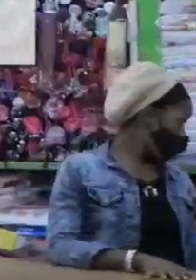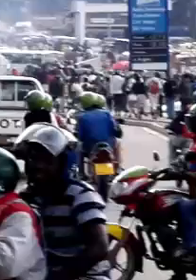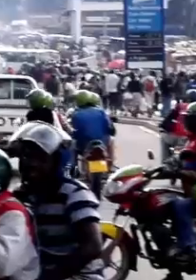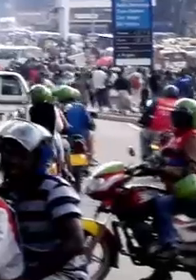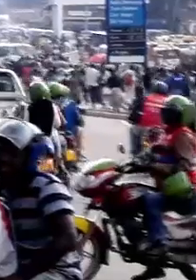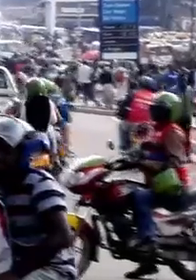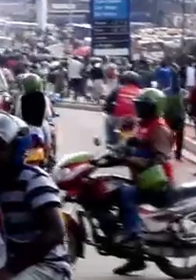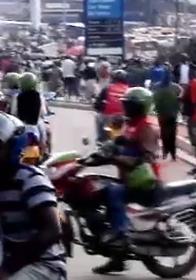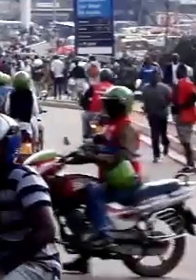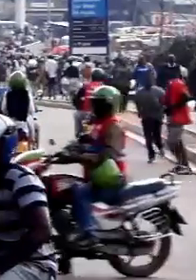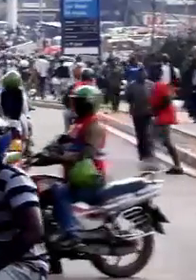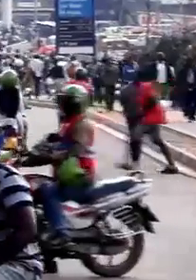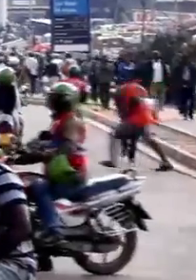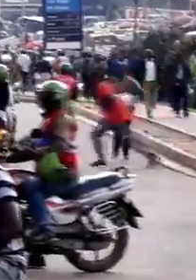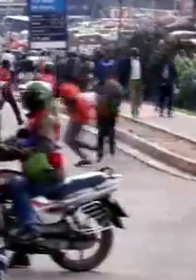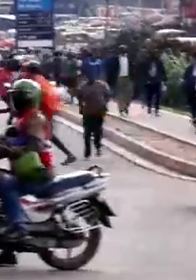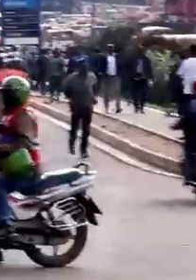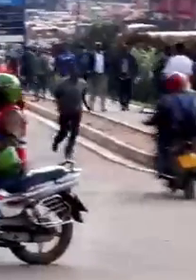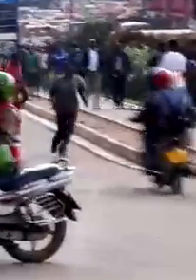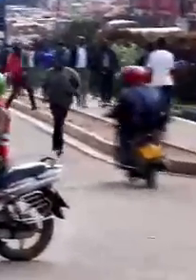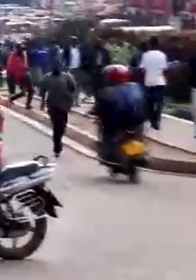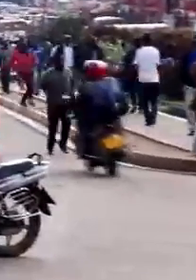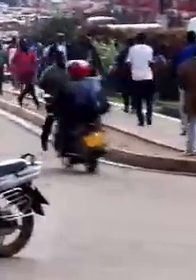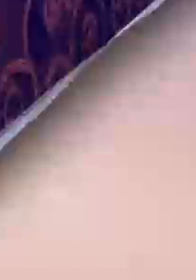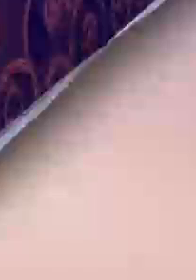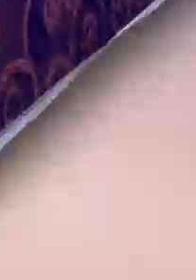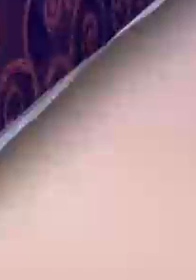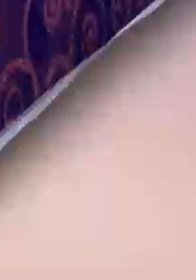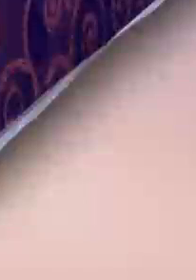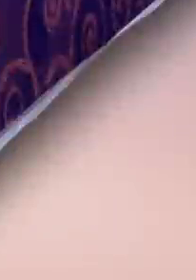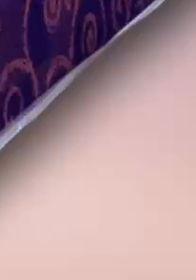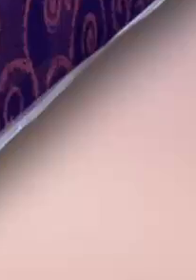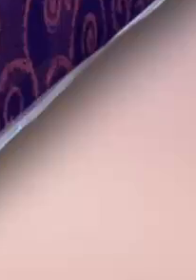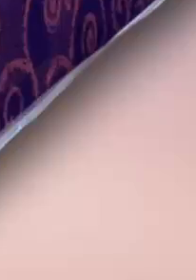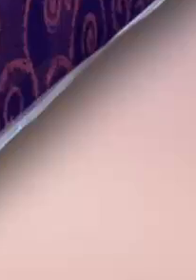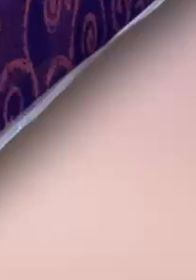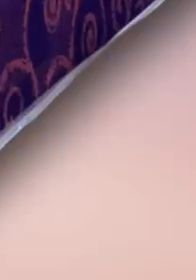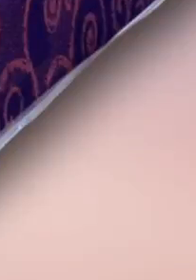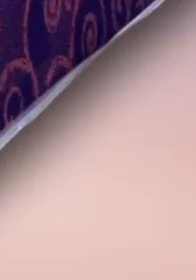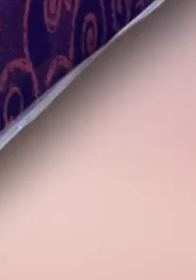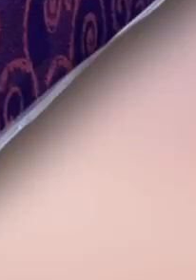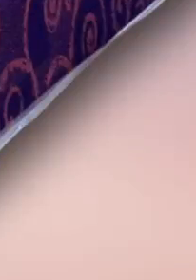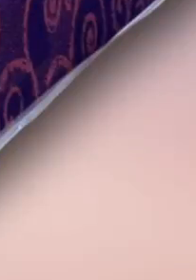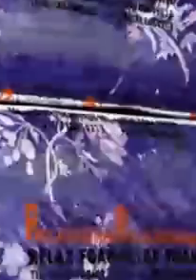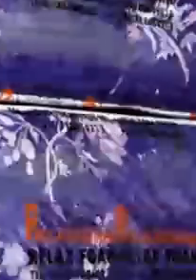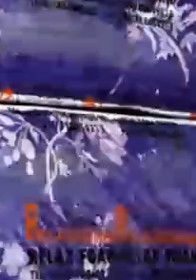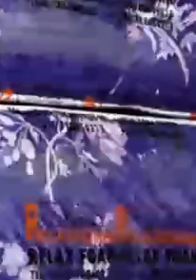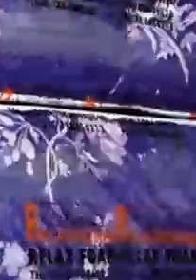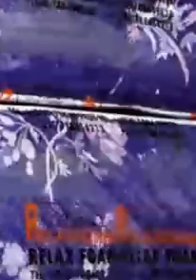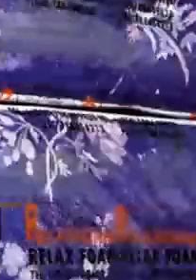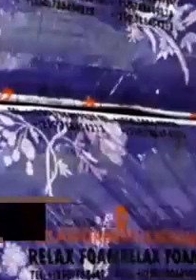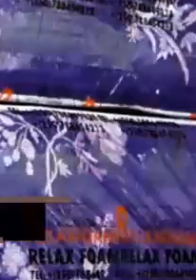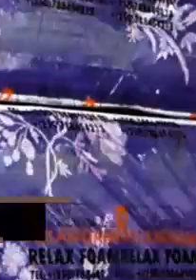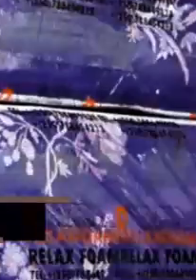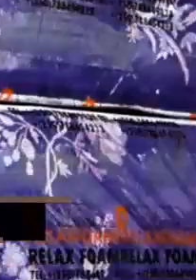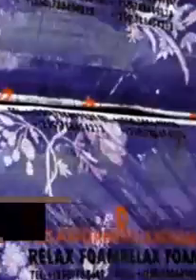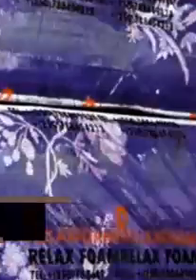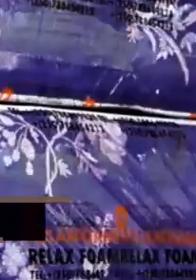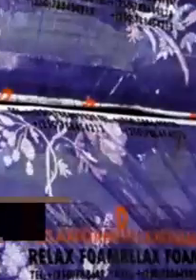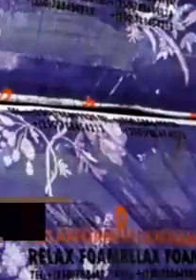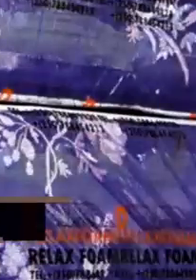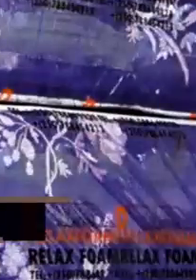0782 74 13 71. Relax phone. Relax phone ni matora nkurangira amba bizira guhombana